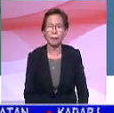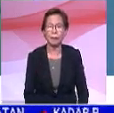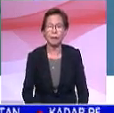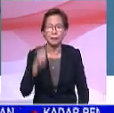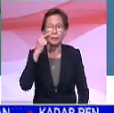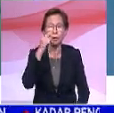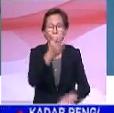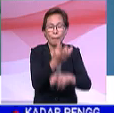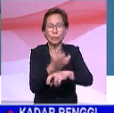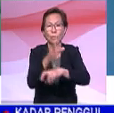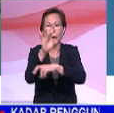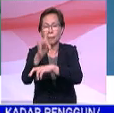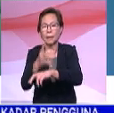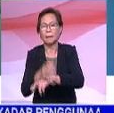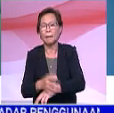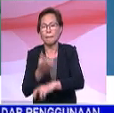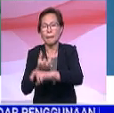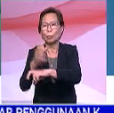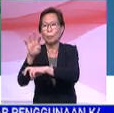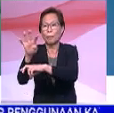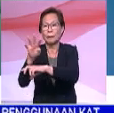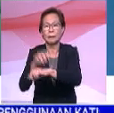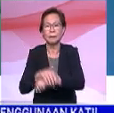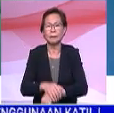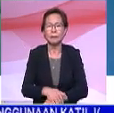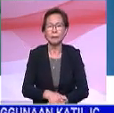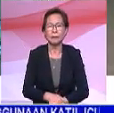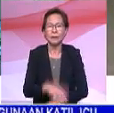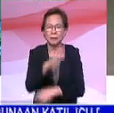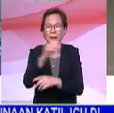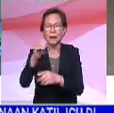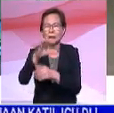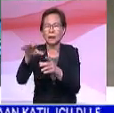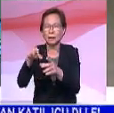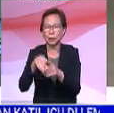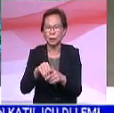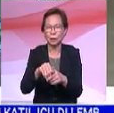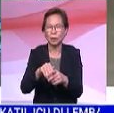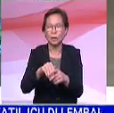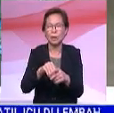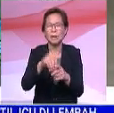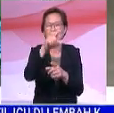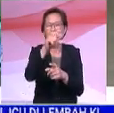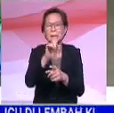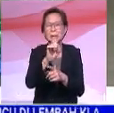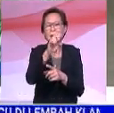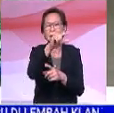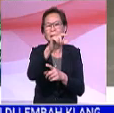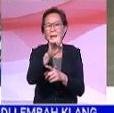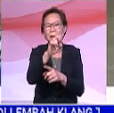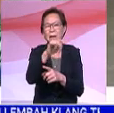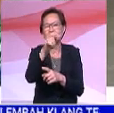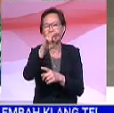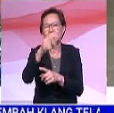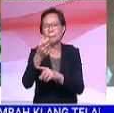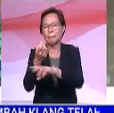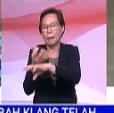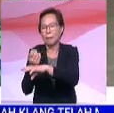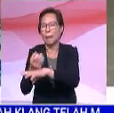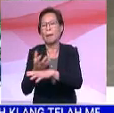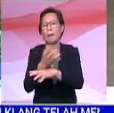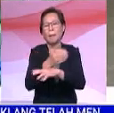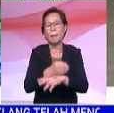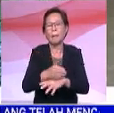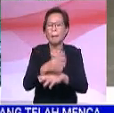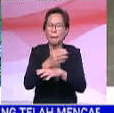8, Sebi Batu 4, Pakwil, termasuklah genting emas bandar dan genting emas Batu